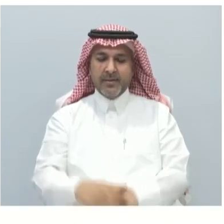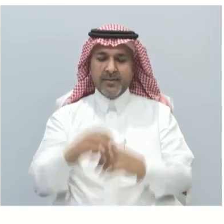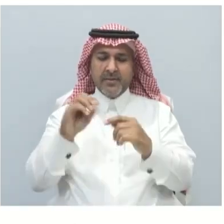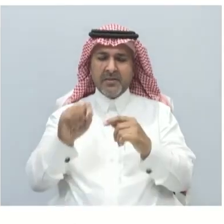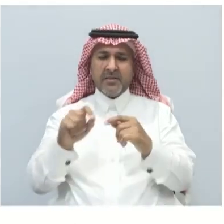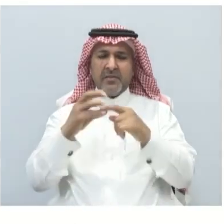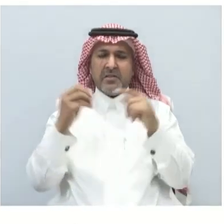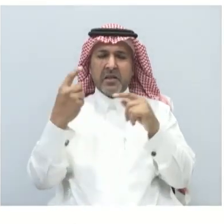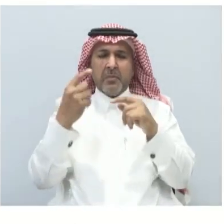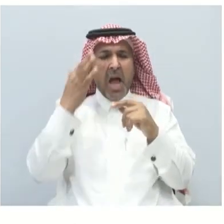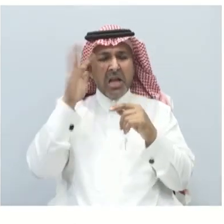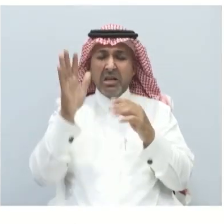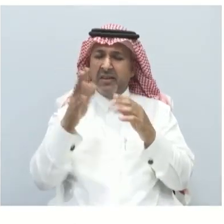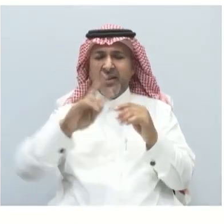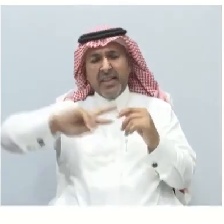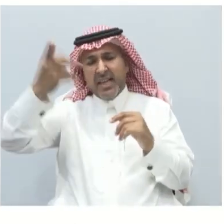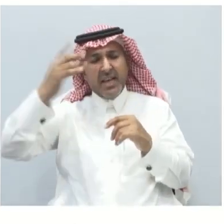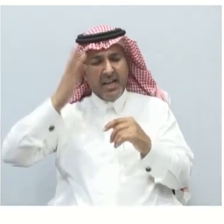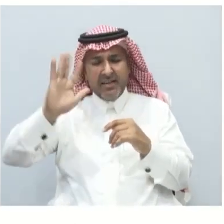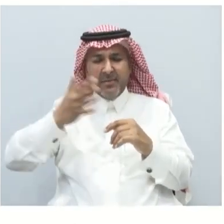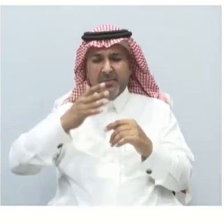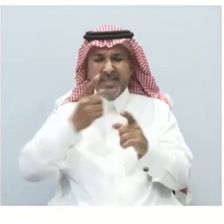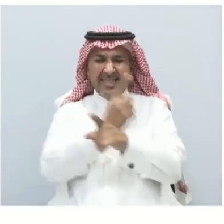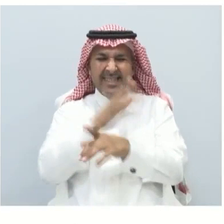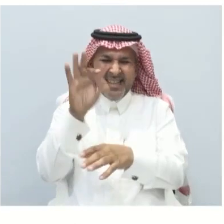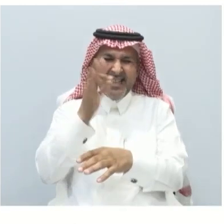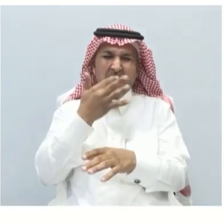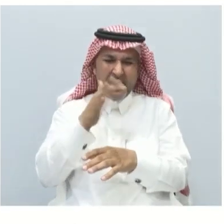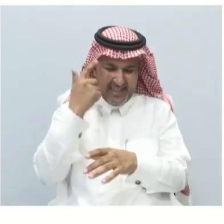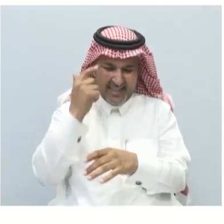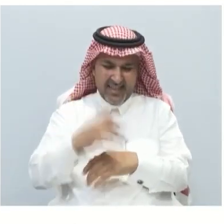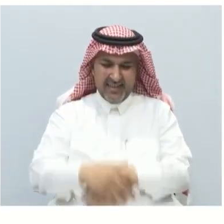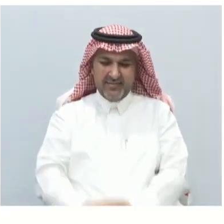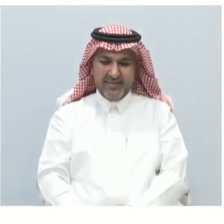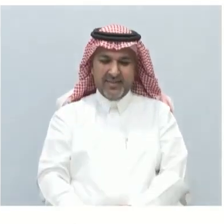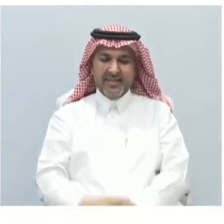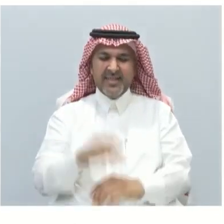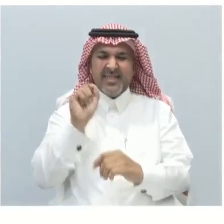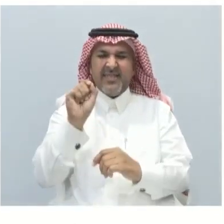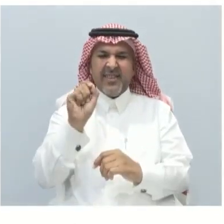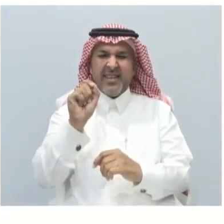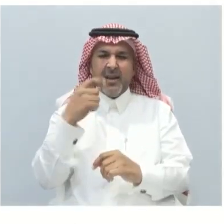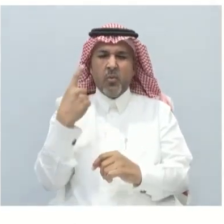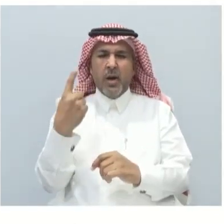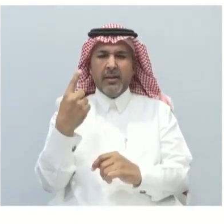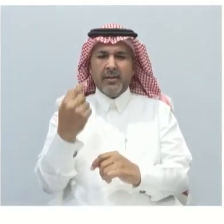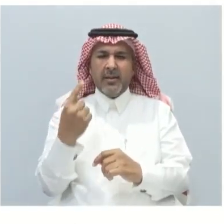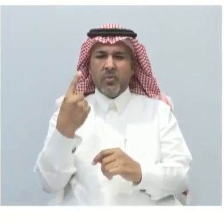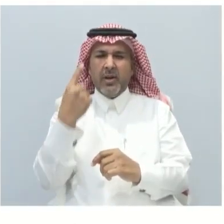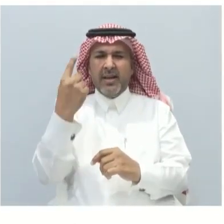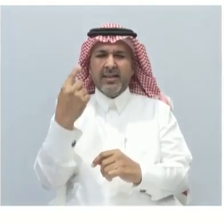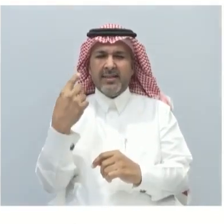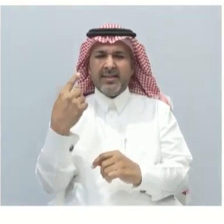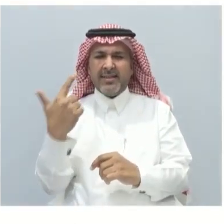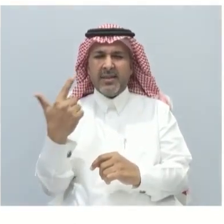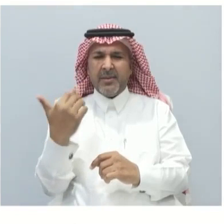سالب واحد سالب اثنين وواحد واثنين سبعه اس صفر حتعطيني واحد سبعه اس واحد سبعه سبعه